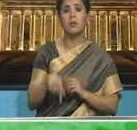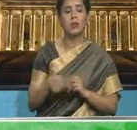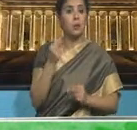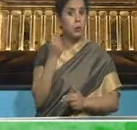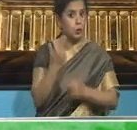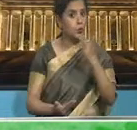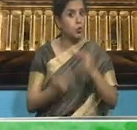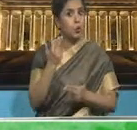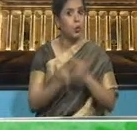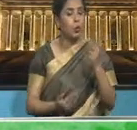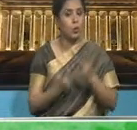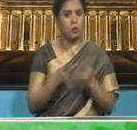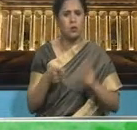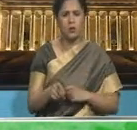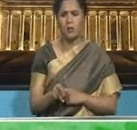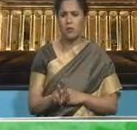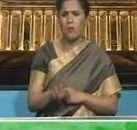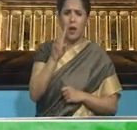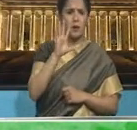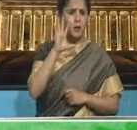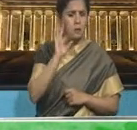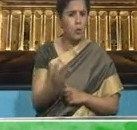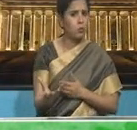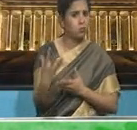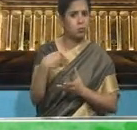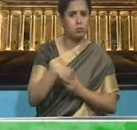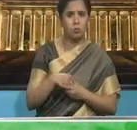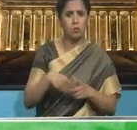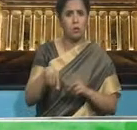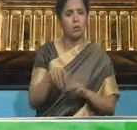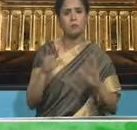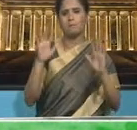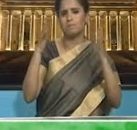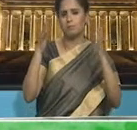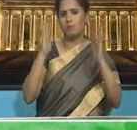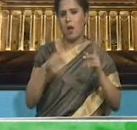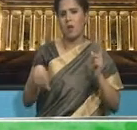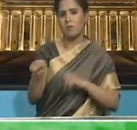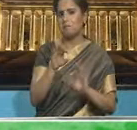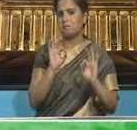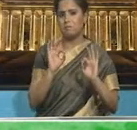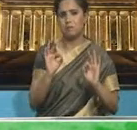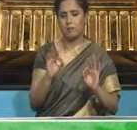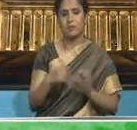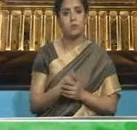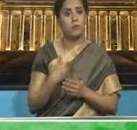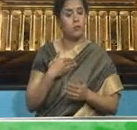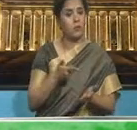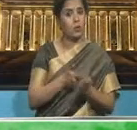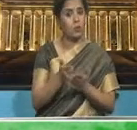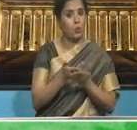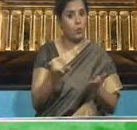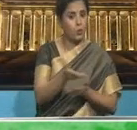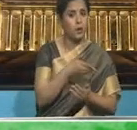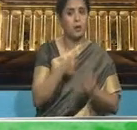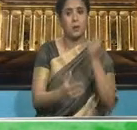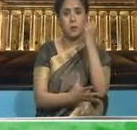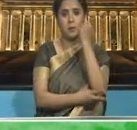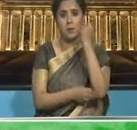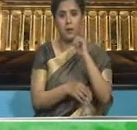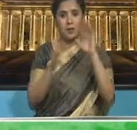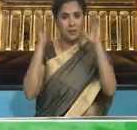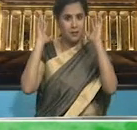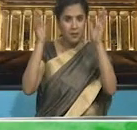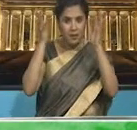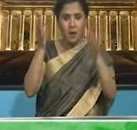में अमूल्य योगदान के लिए प्रशंसा के पात्र है। मैं किसानों, मजदूरों,